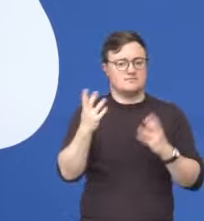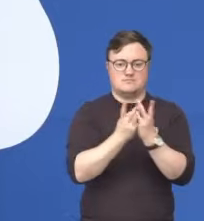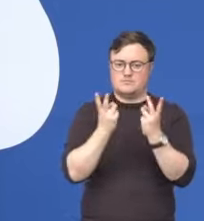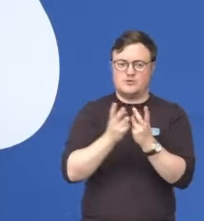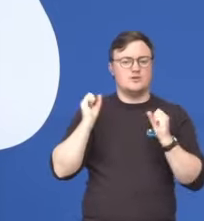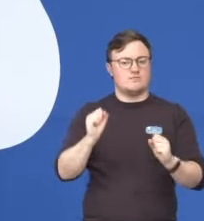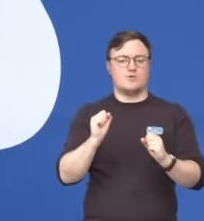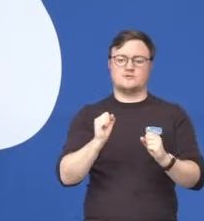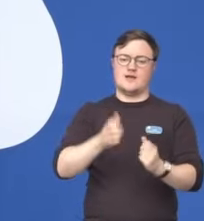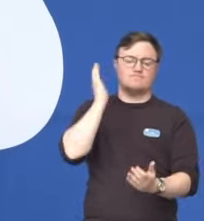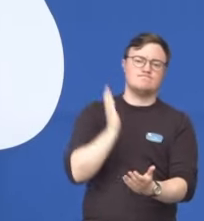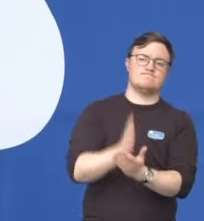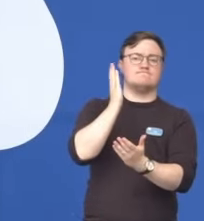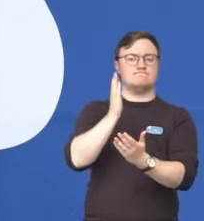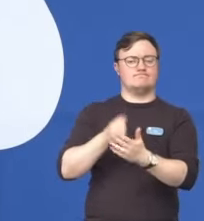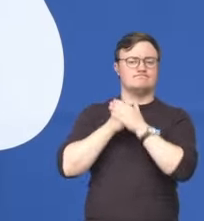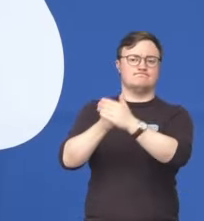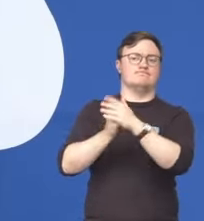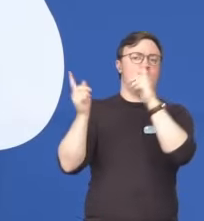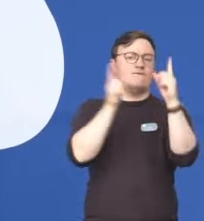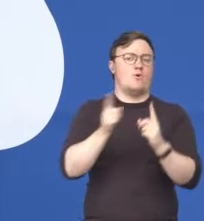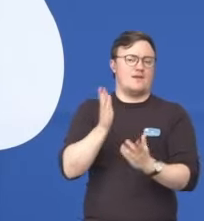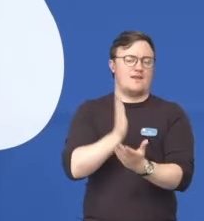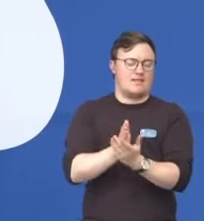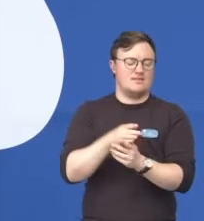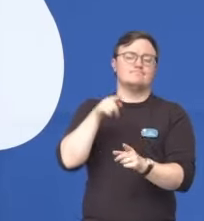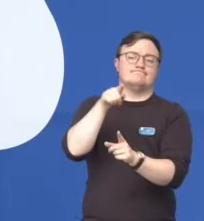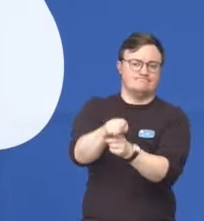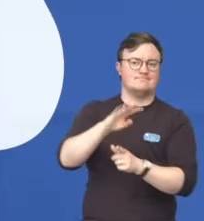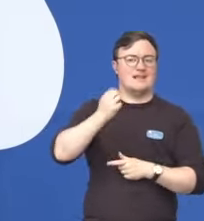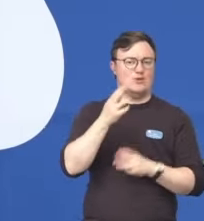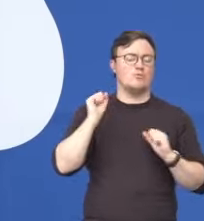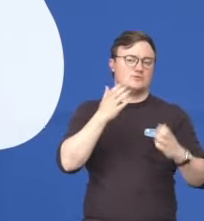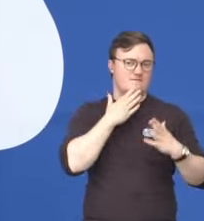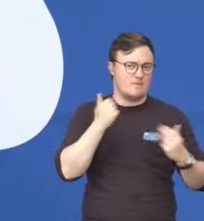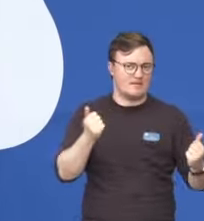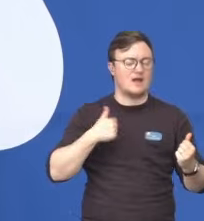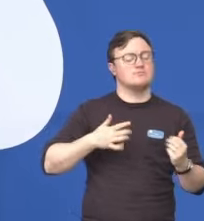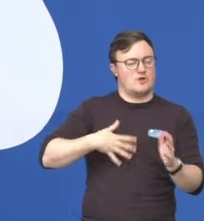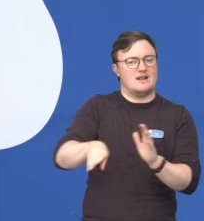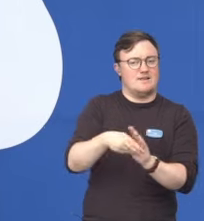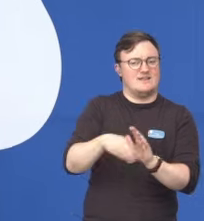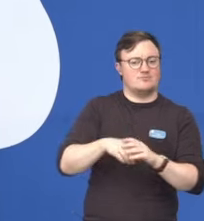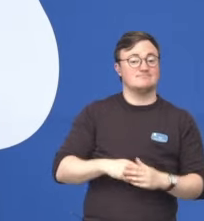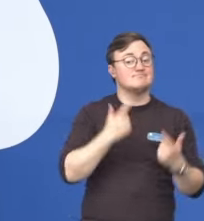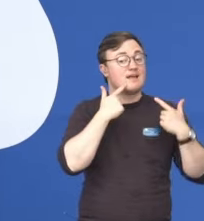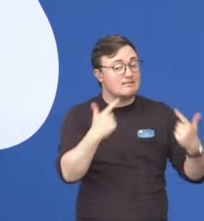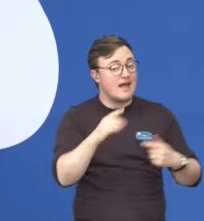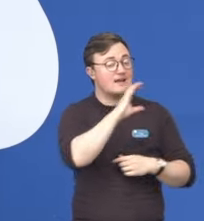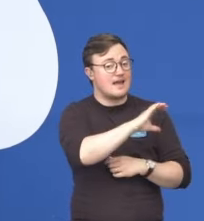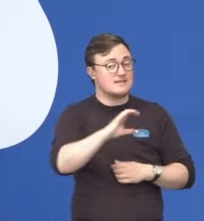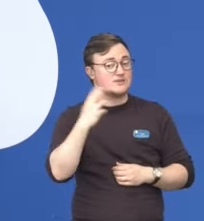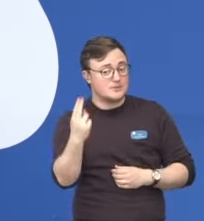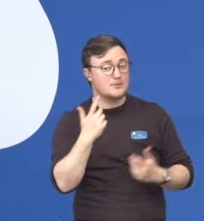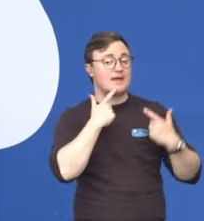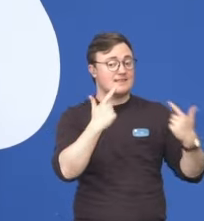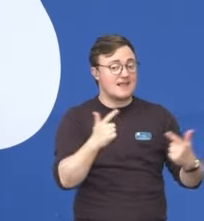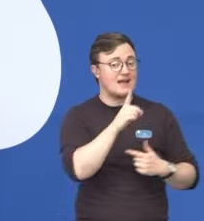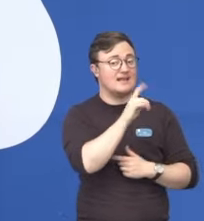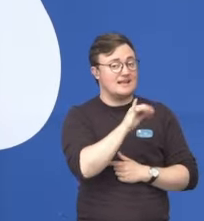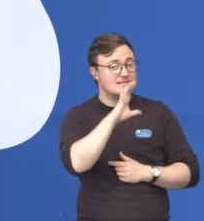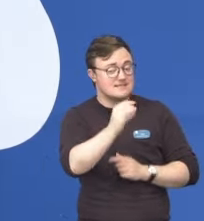på folkrättens sida, och det tror jag att EU behöver bli bättre på, och det vill jag gärna bidra till. Tack så mycket SSU och Lisa som alltså